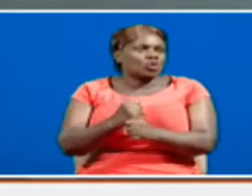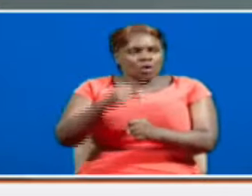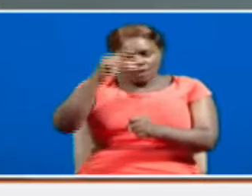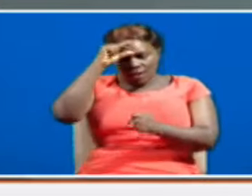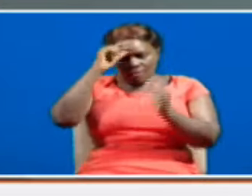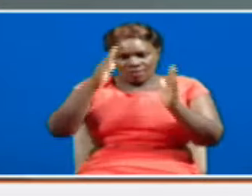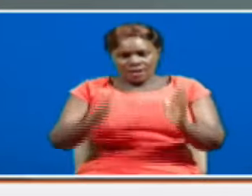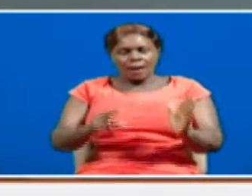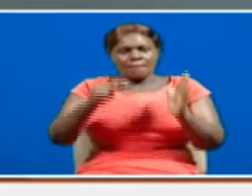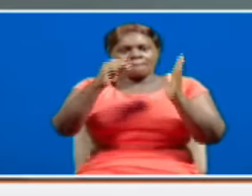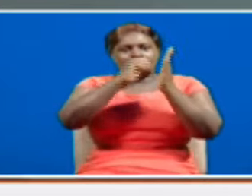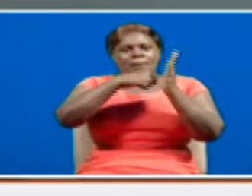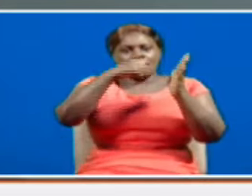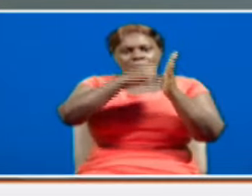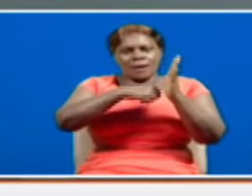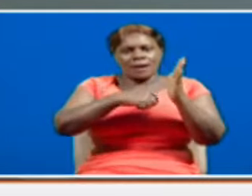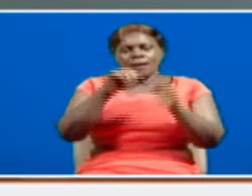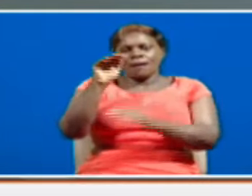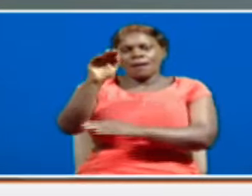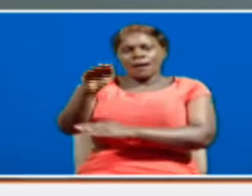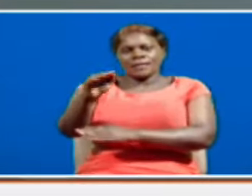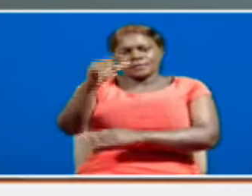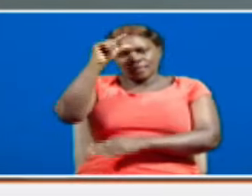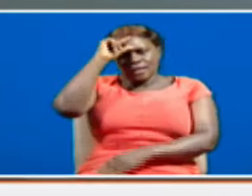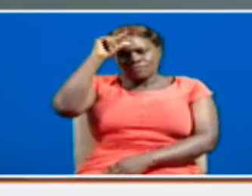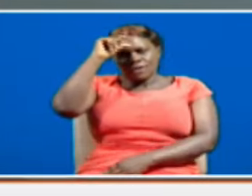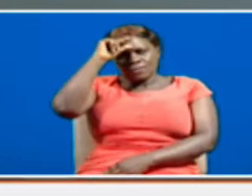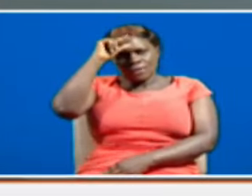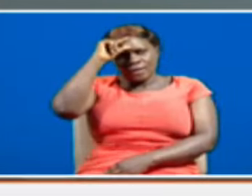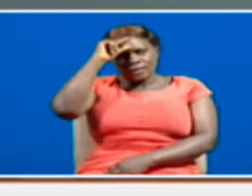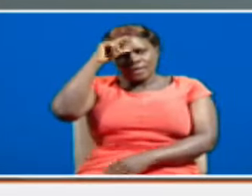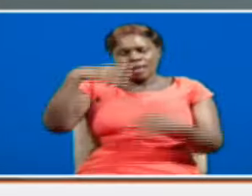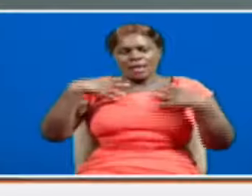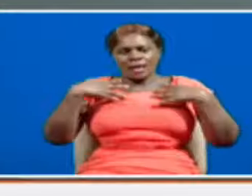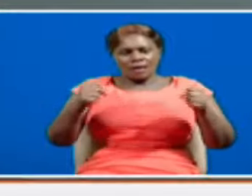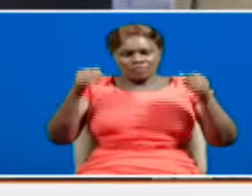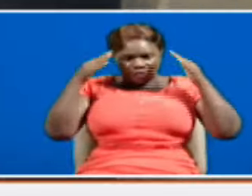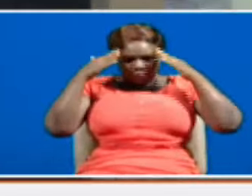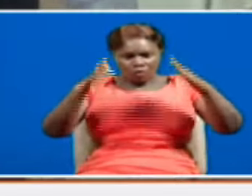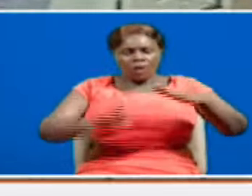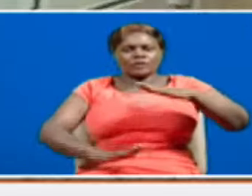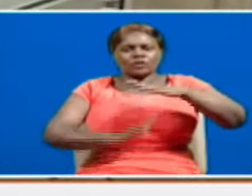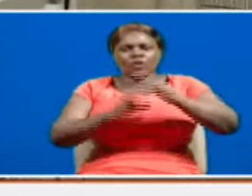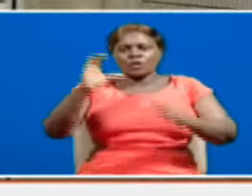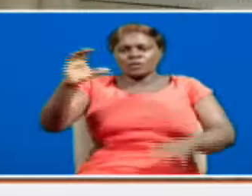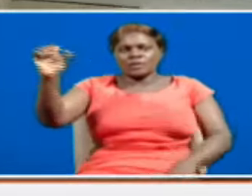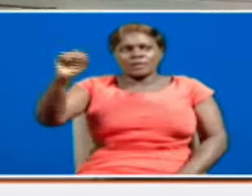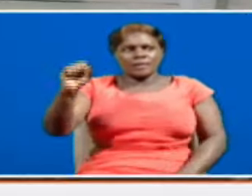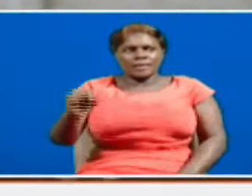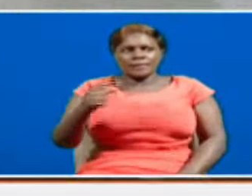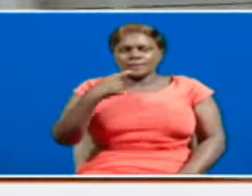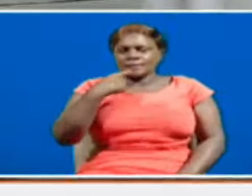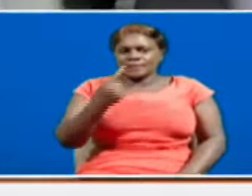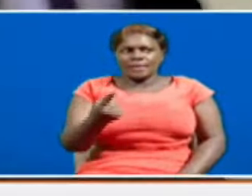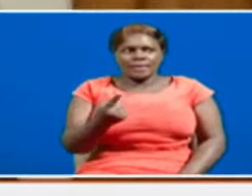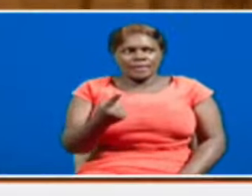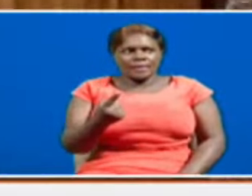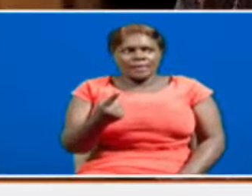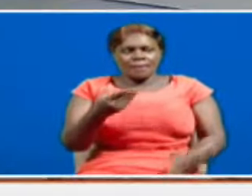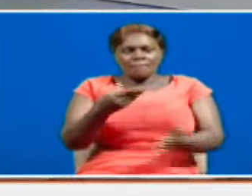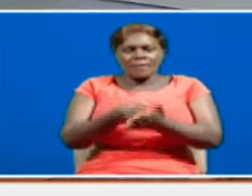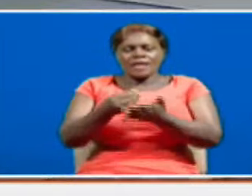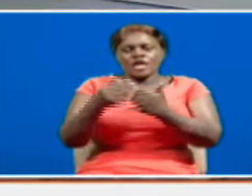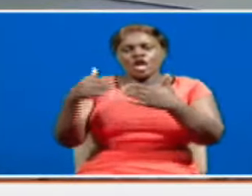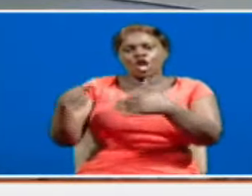Gavana wa Makueni Mutula Kilonzo Junu akitoa wito kwa serikali kuipa afya kipaumbele, huku waziri akirejelea kupotea kwa mabilioni